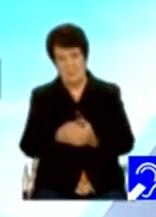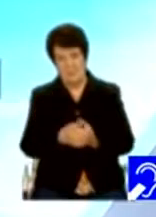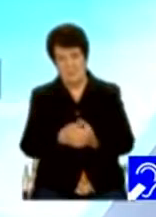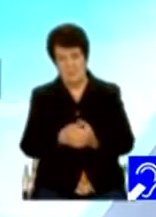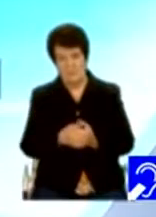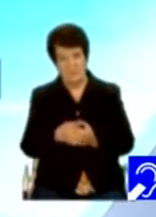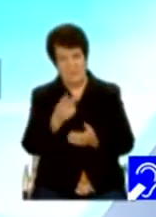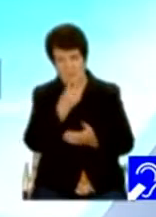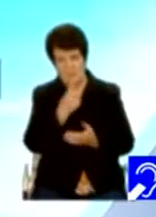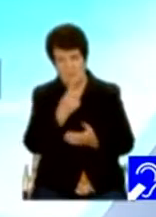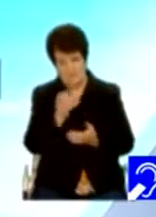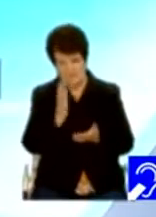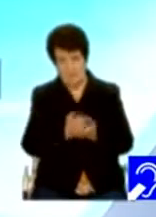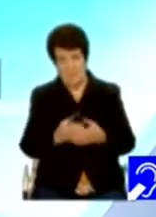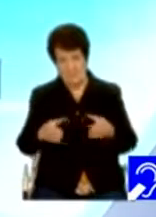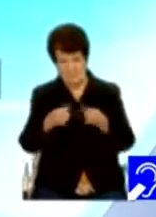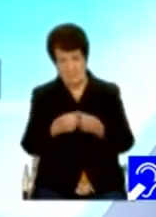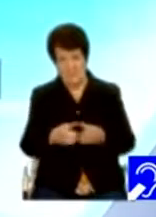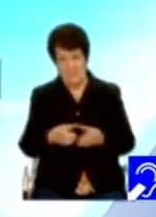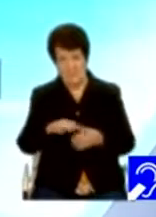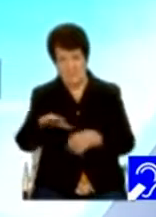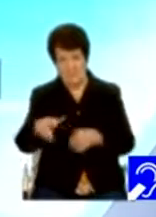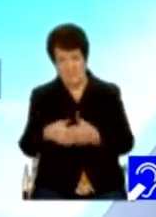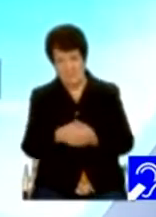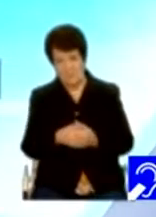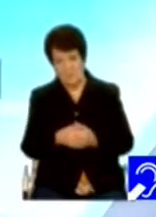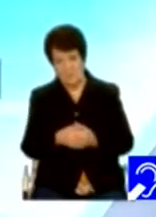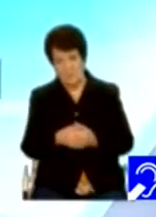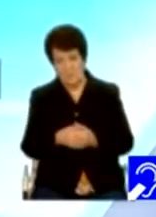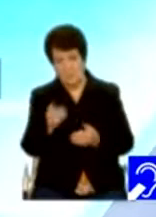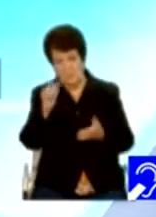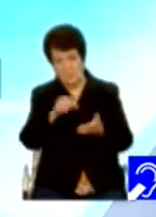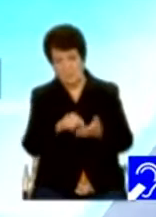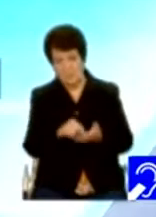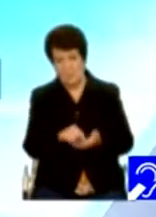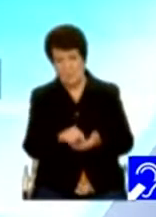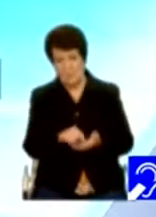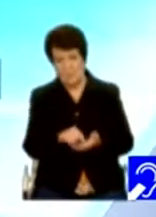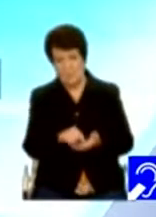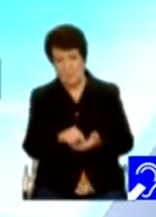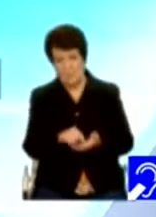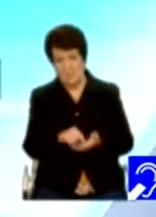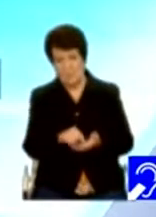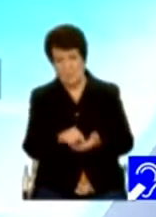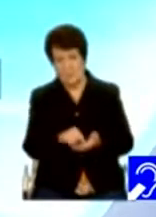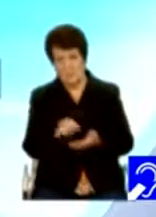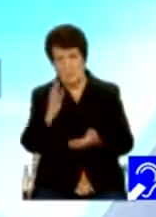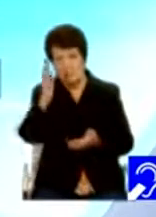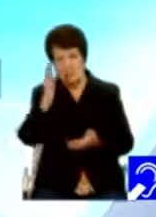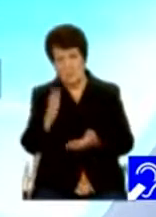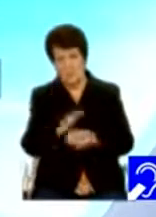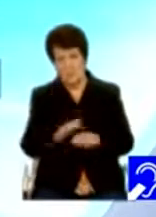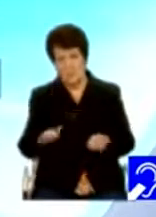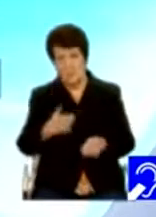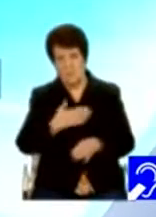nu vedeți când sunteți un partid toxic și ați pus la... și ați înveninat viitorul copiilor